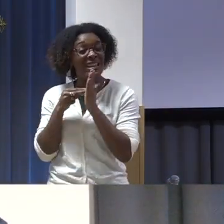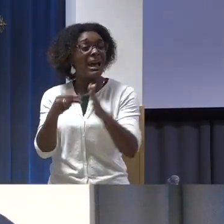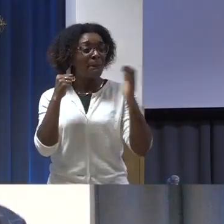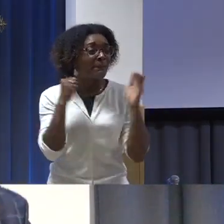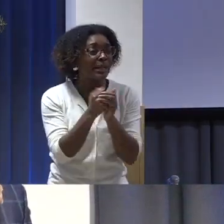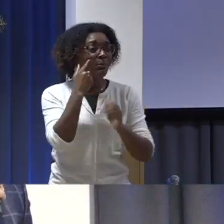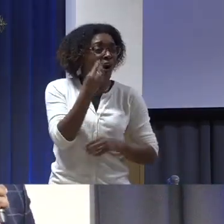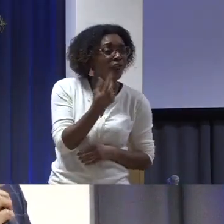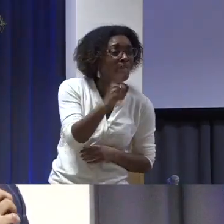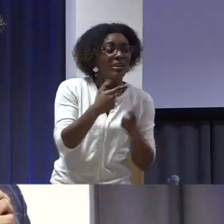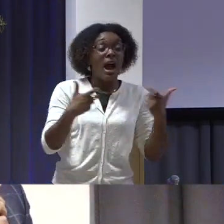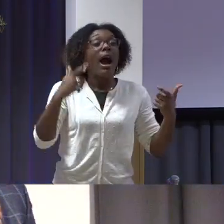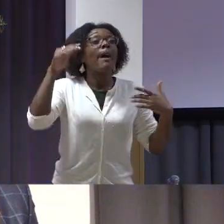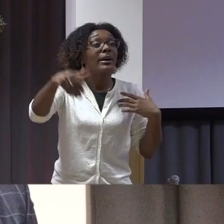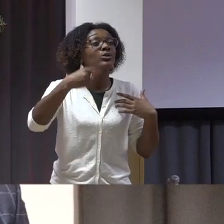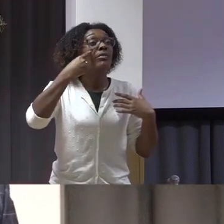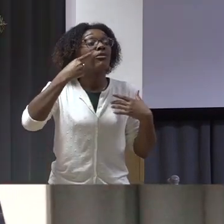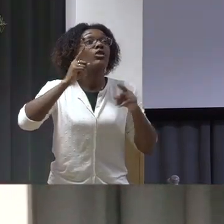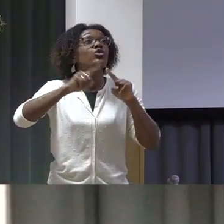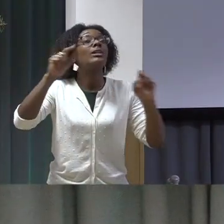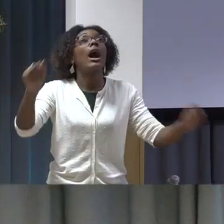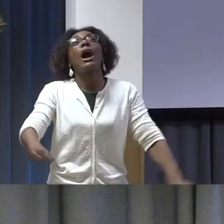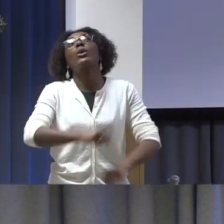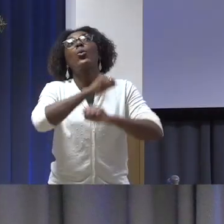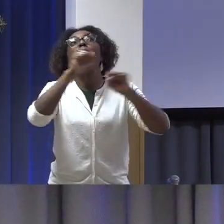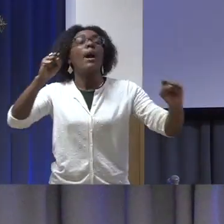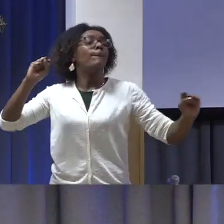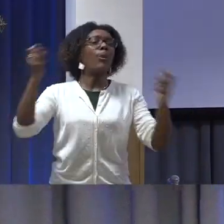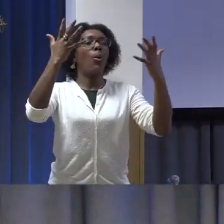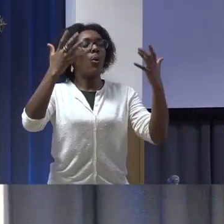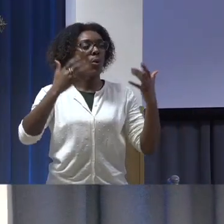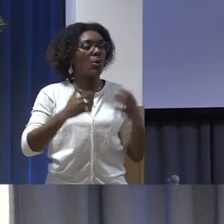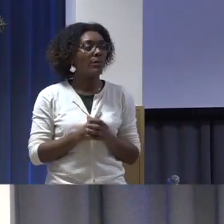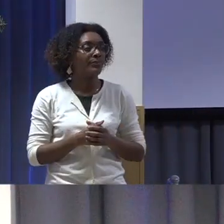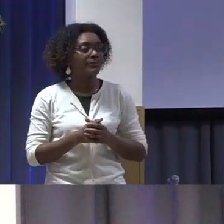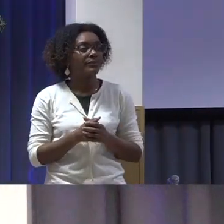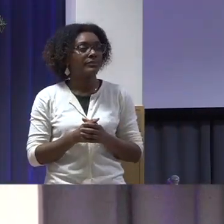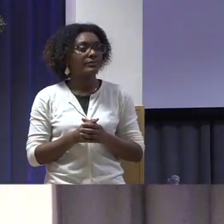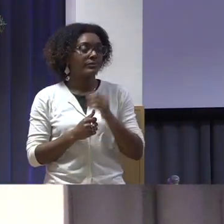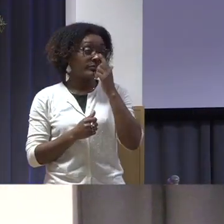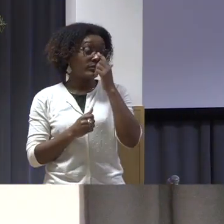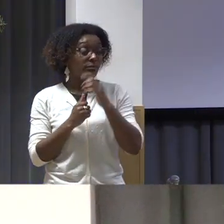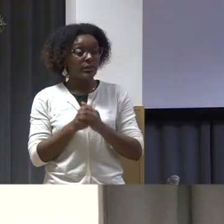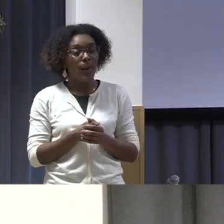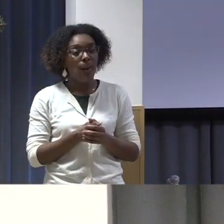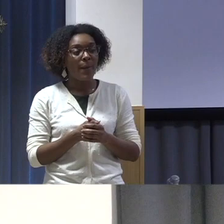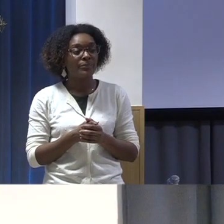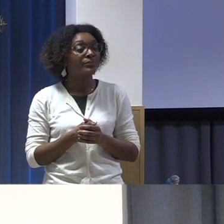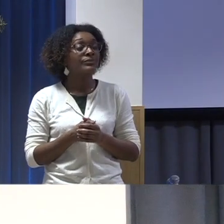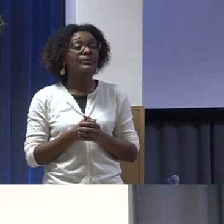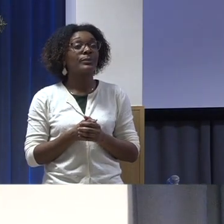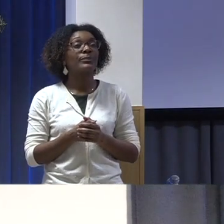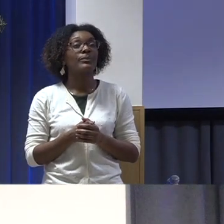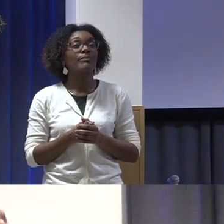l'extraordinaire se manifestera amène l'extraordinaire de dieu n'a pas besoin de mise en forme